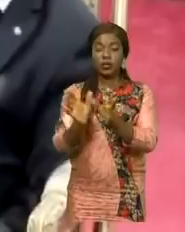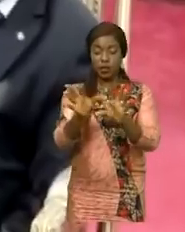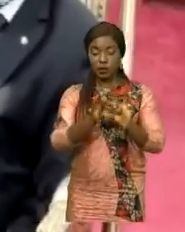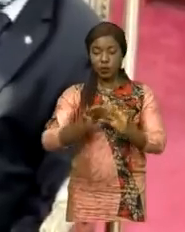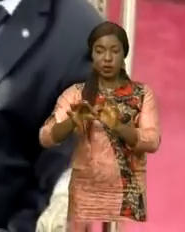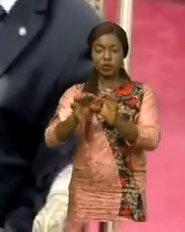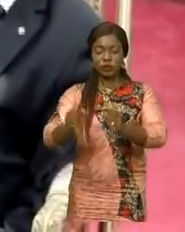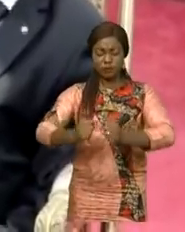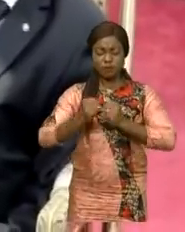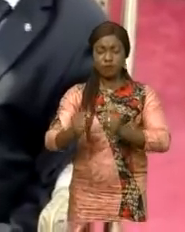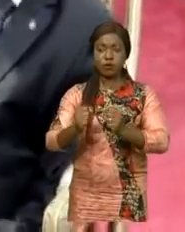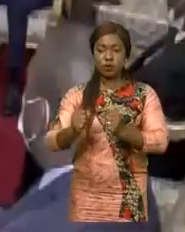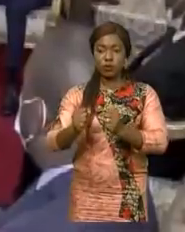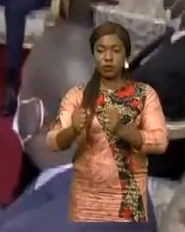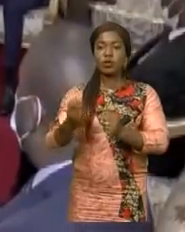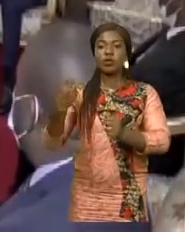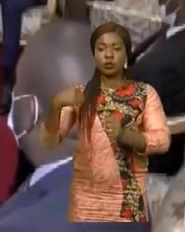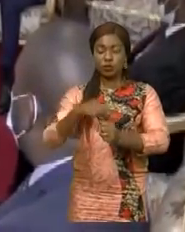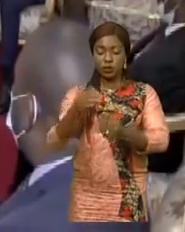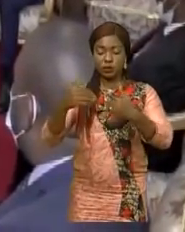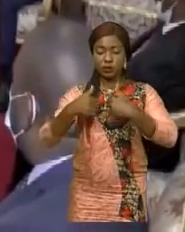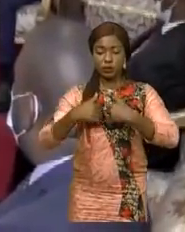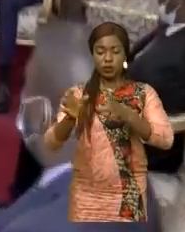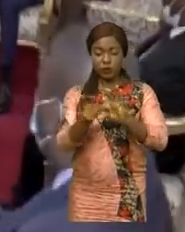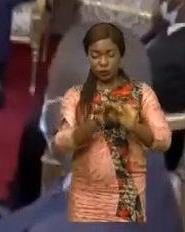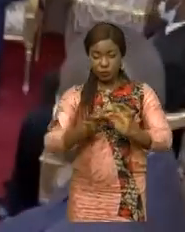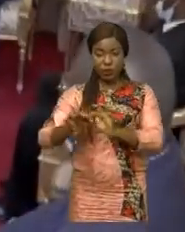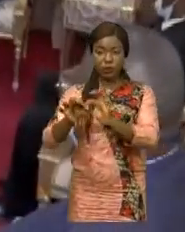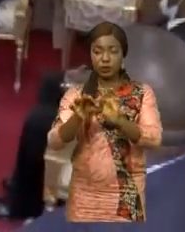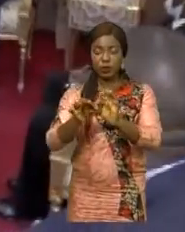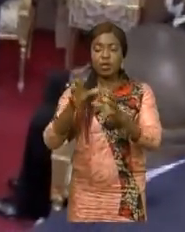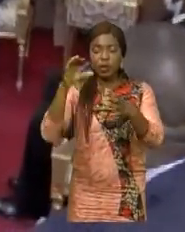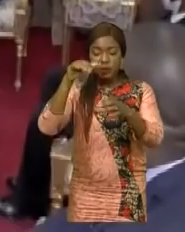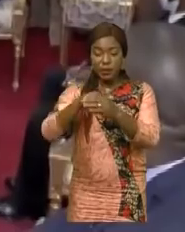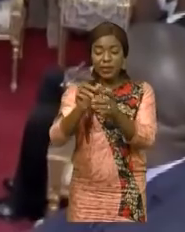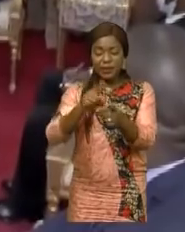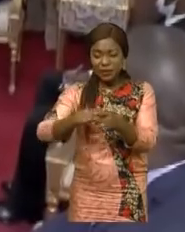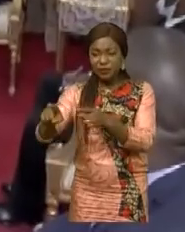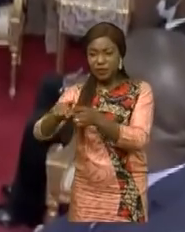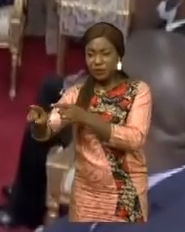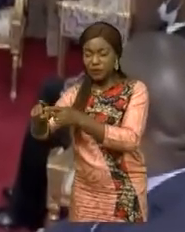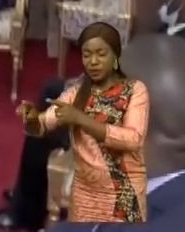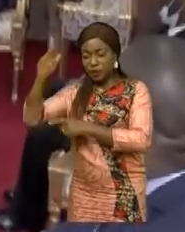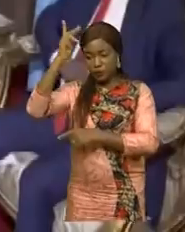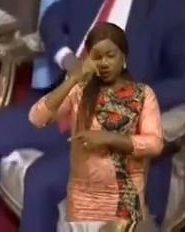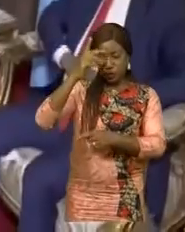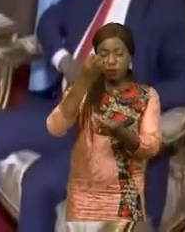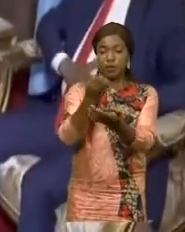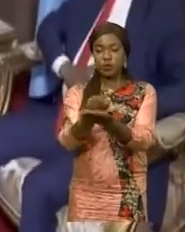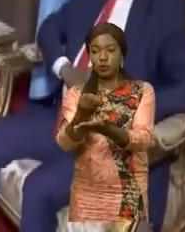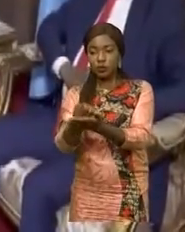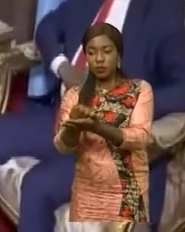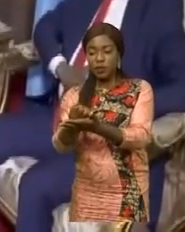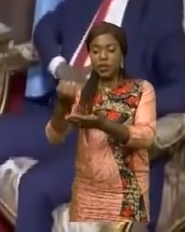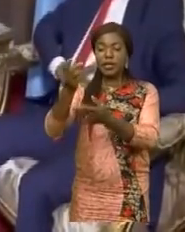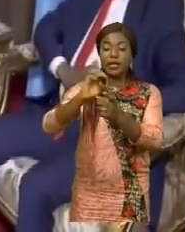solide et fort nous avons des possibilités de coopération dans beaucoup de domaines dans le domaine politique dans nos veines économique dans le domaine culturel